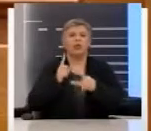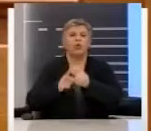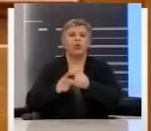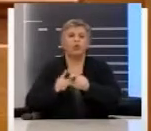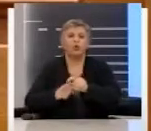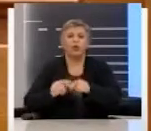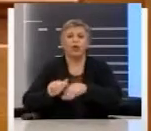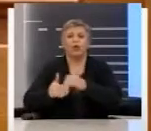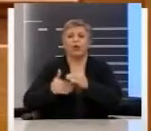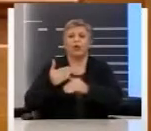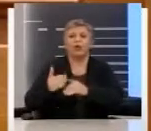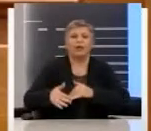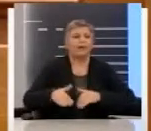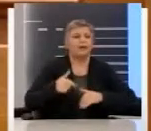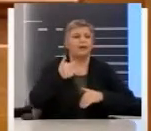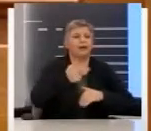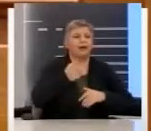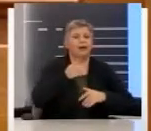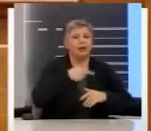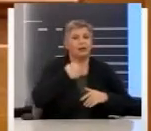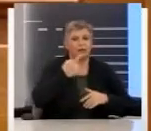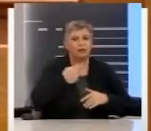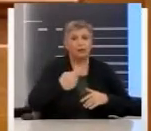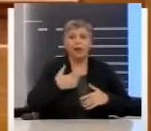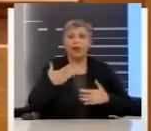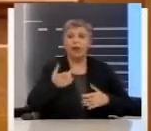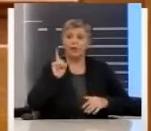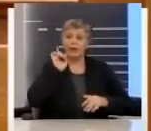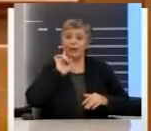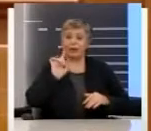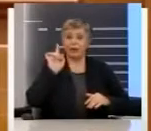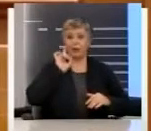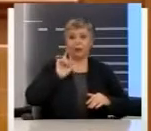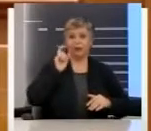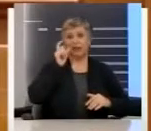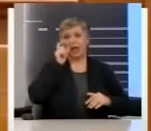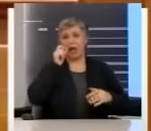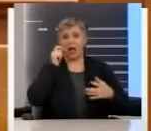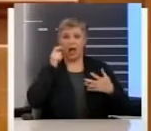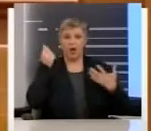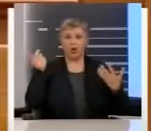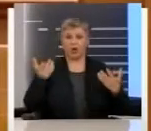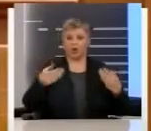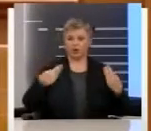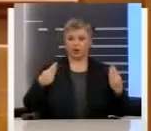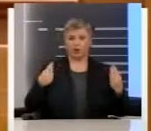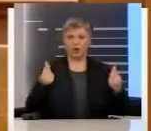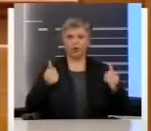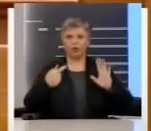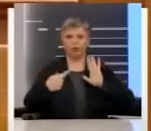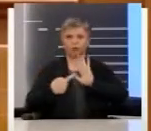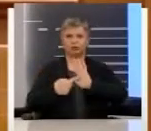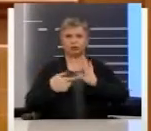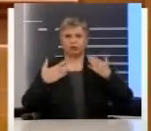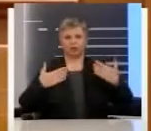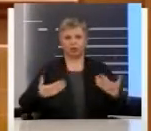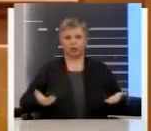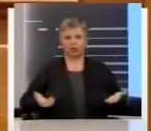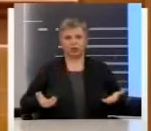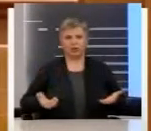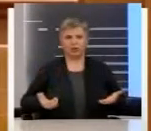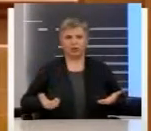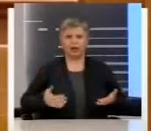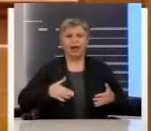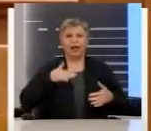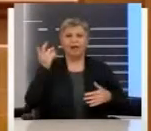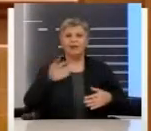τι είναι, η θηλυκότητα για τα κορίτσια και η αρενοπότητα για τα αγόρια, έτσι του έρχεται κάποιου